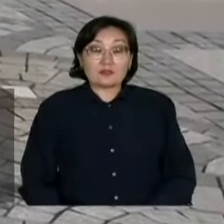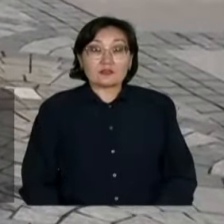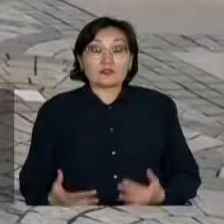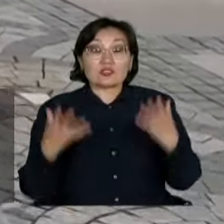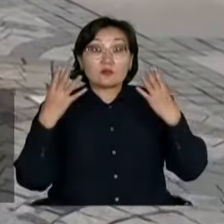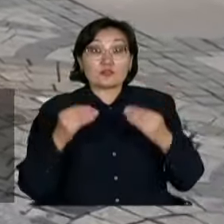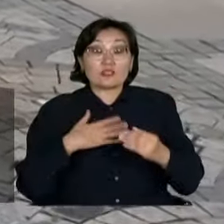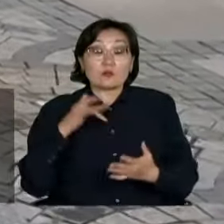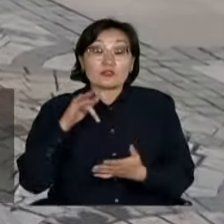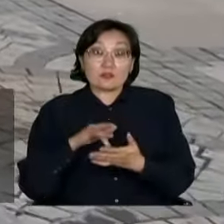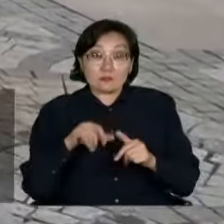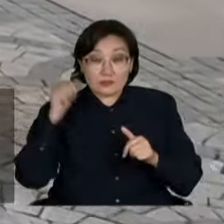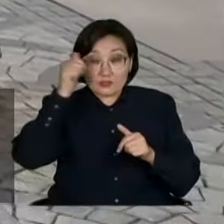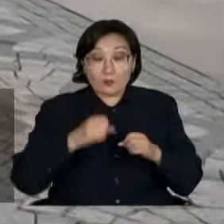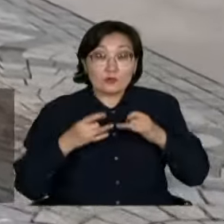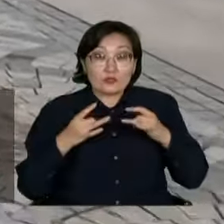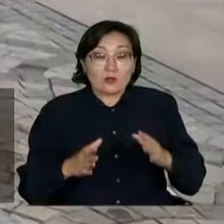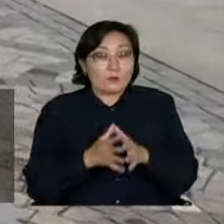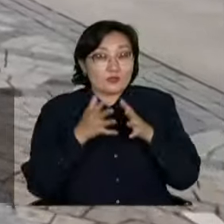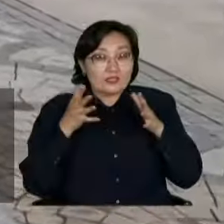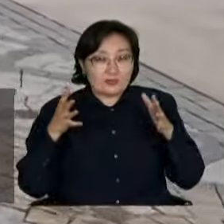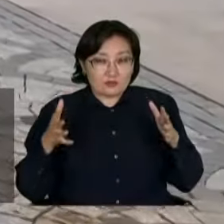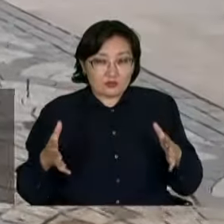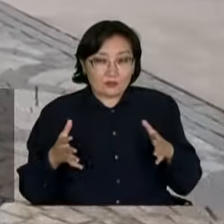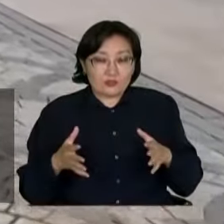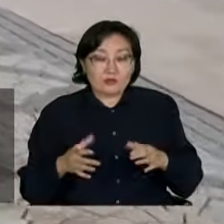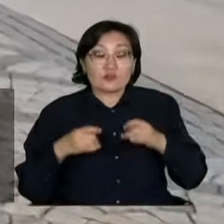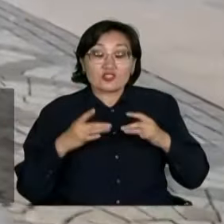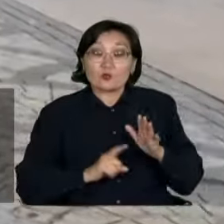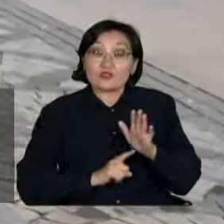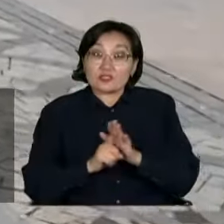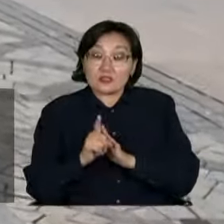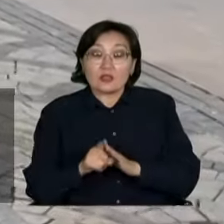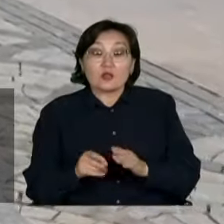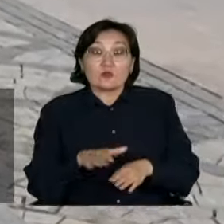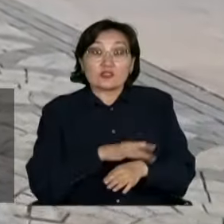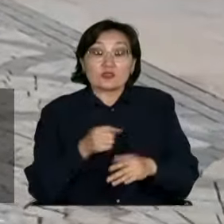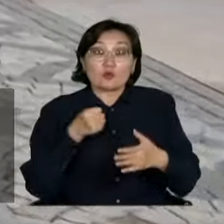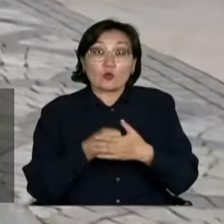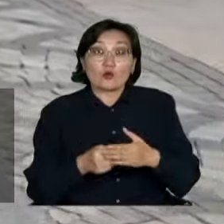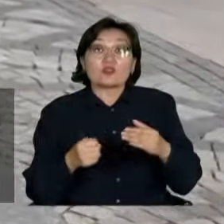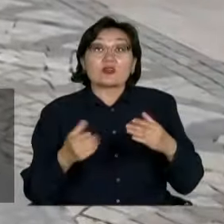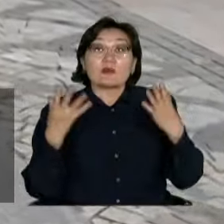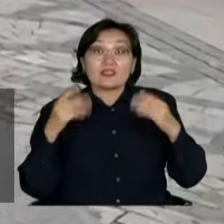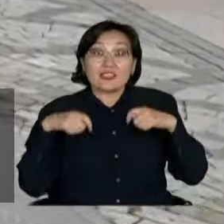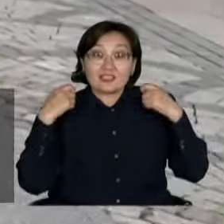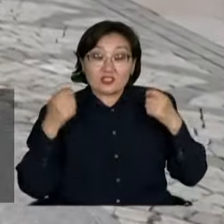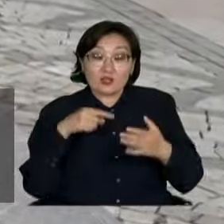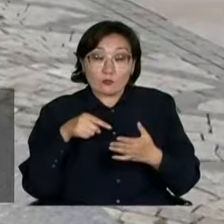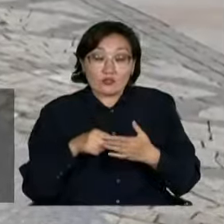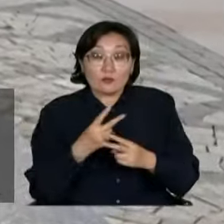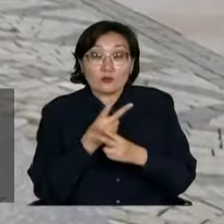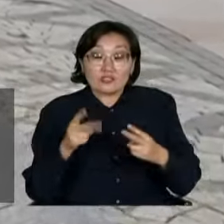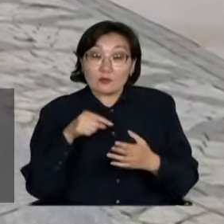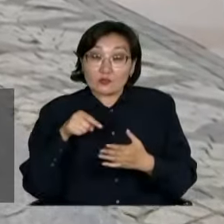День нашей столицы в этом году отмечается с большим размахом. Празднования начались задолго до самого дня рождения города. Несмотря на то, что